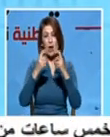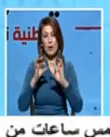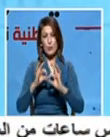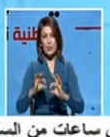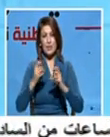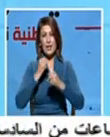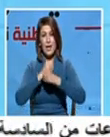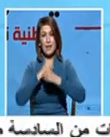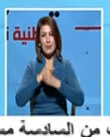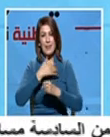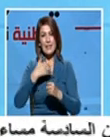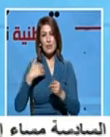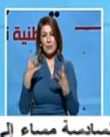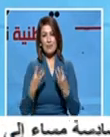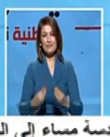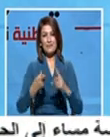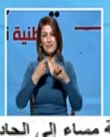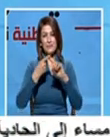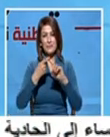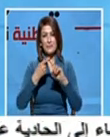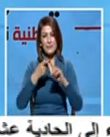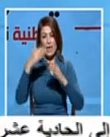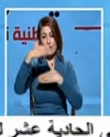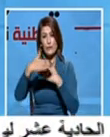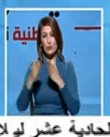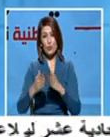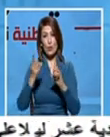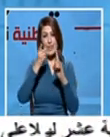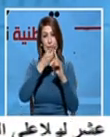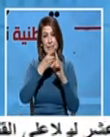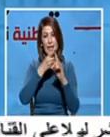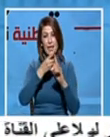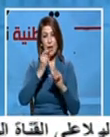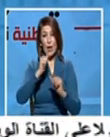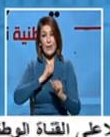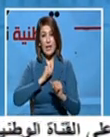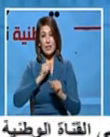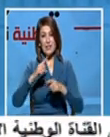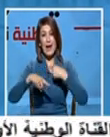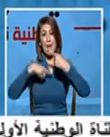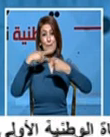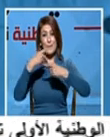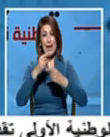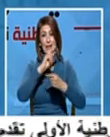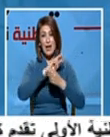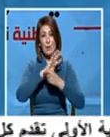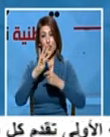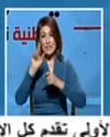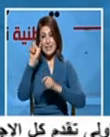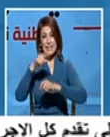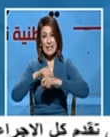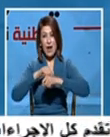صحية يتعدى يصب الخدمة الصحية نتاعو في صندوق خاص، وبعد 24 ساعة الصندوق يقوم بإعلامه